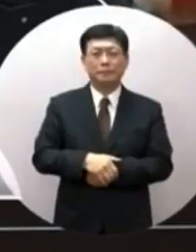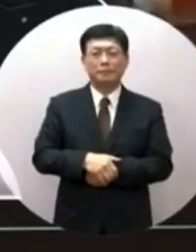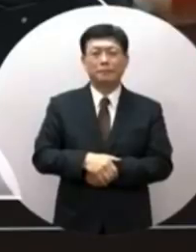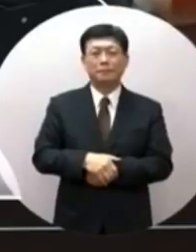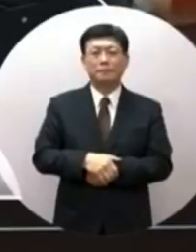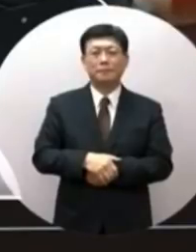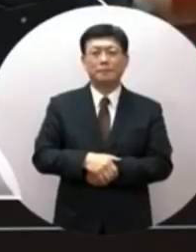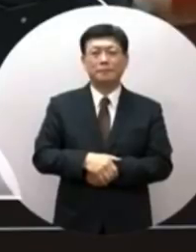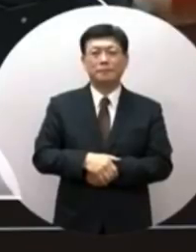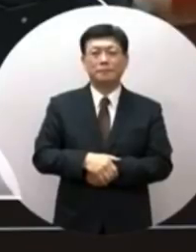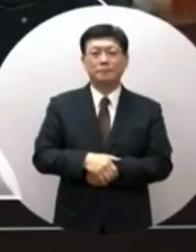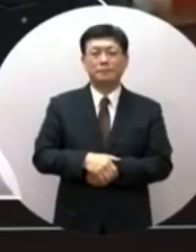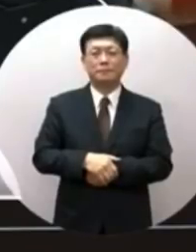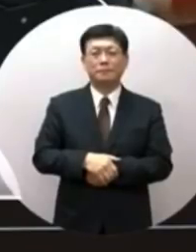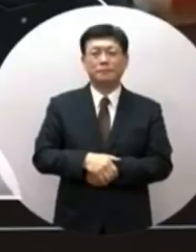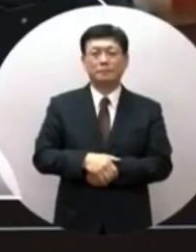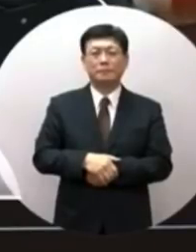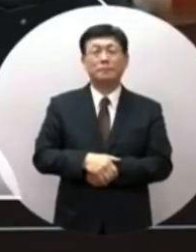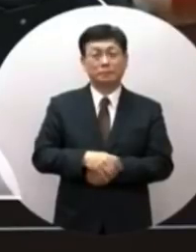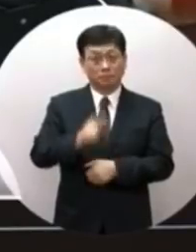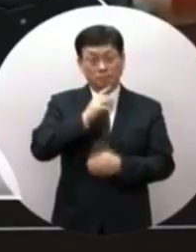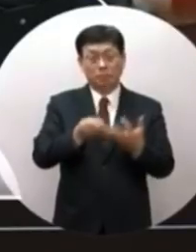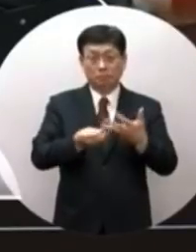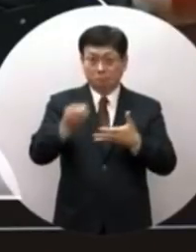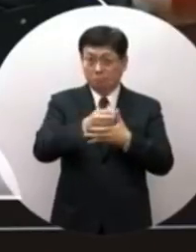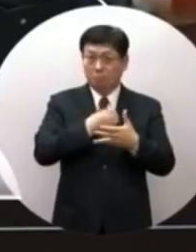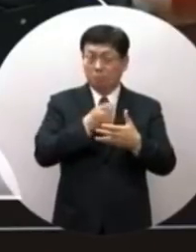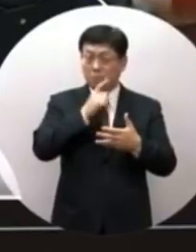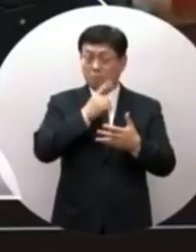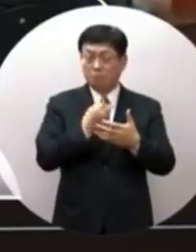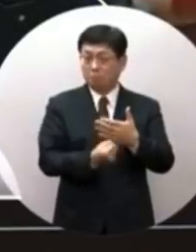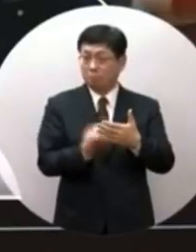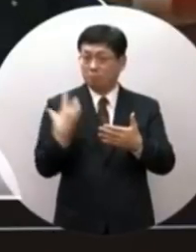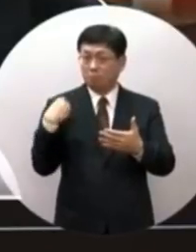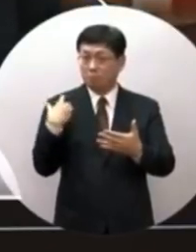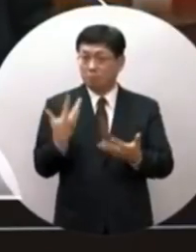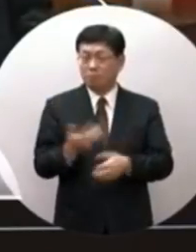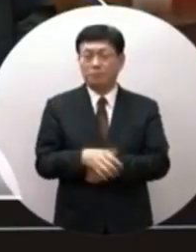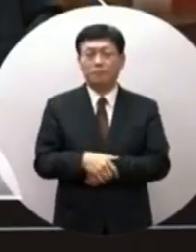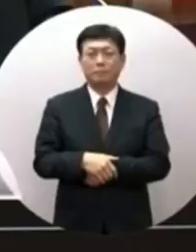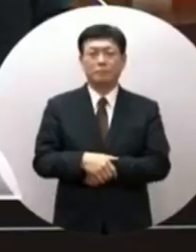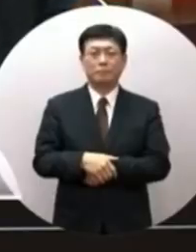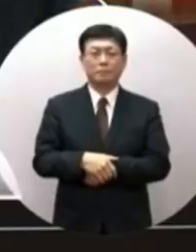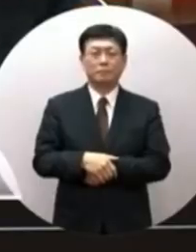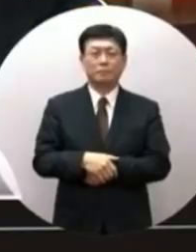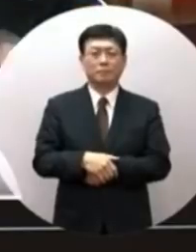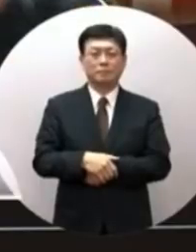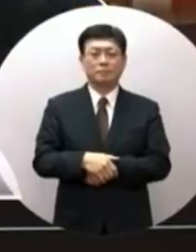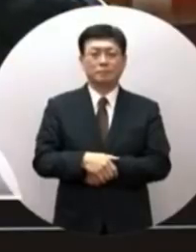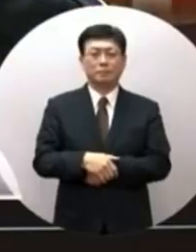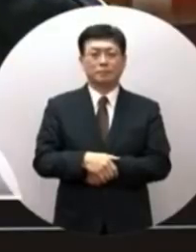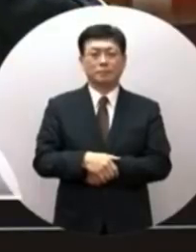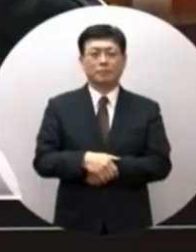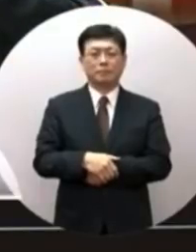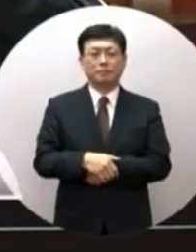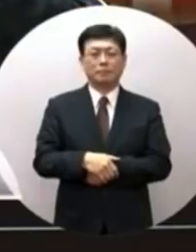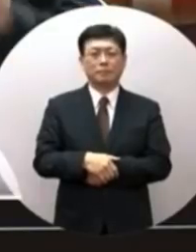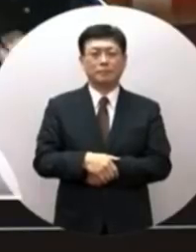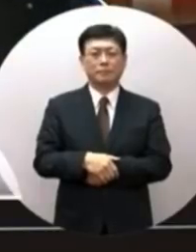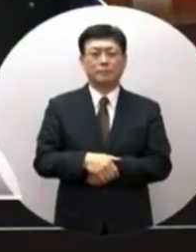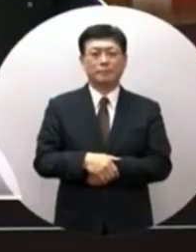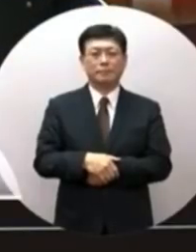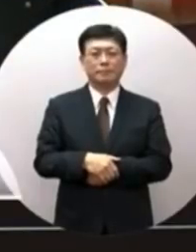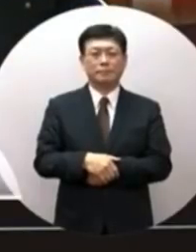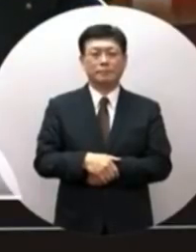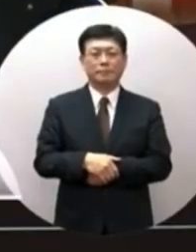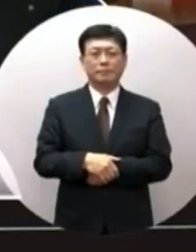长做到有够好啊！我做干 啥？你要升还是要留在原地？ 你有看一个经济？一